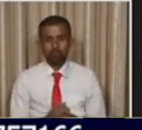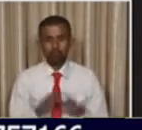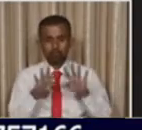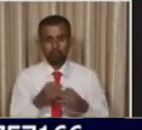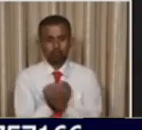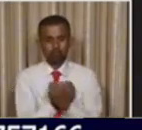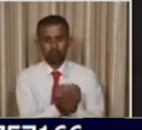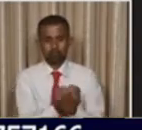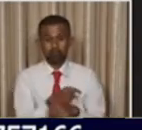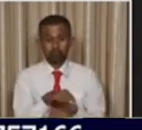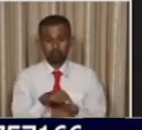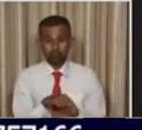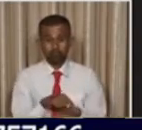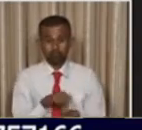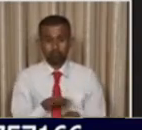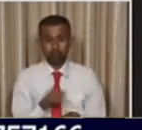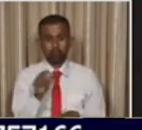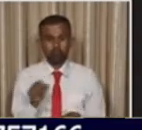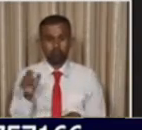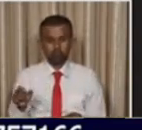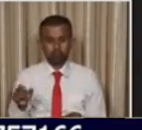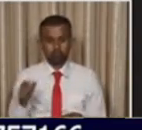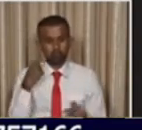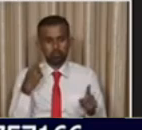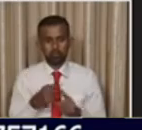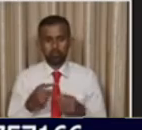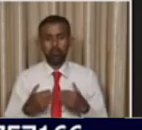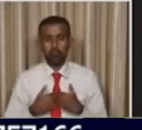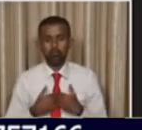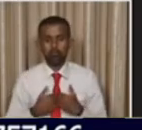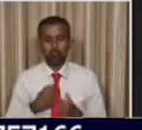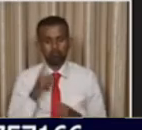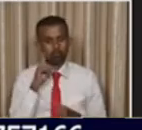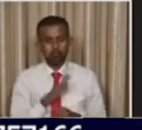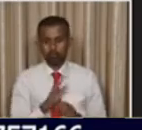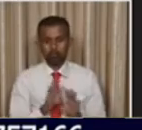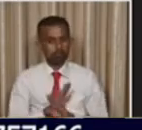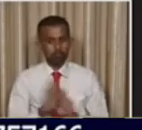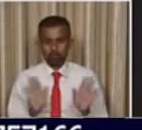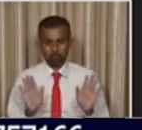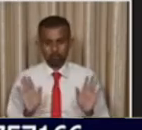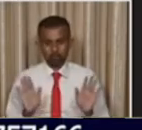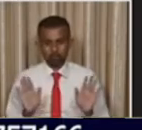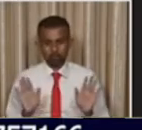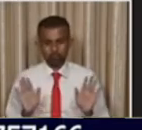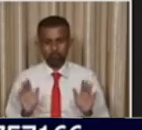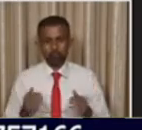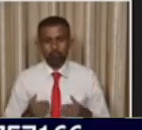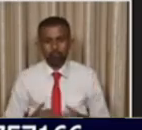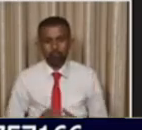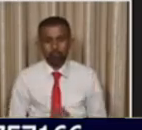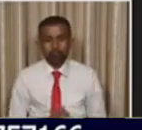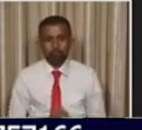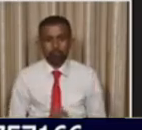சிறகிவாள்ல தீர்க காலியாக சிட்டின புஜ்ஜலையான் ஏப்பில் பந்தவ அப்பி நொசலக்கா ஹரிய நெபை எத்த வசேம கரு